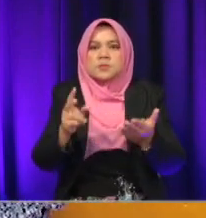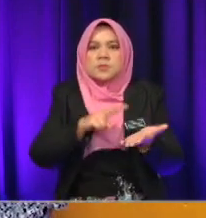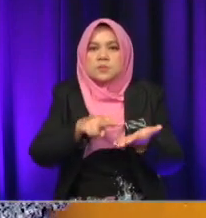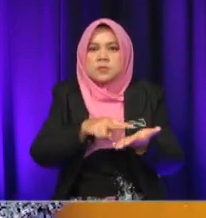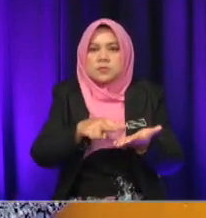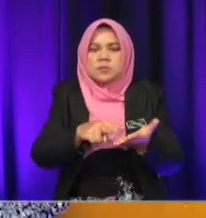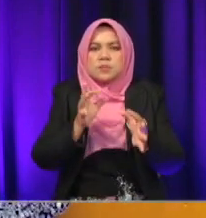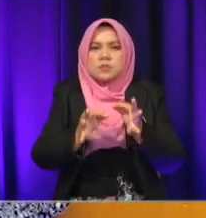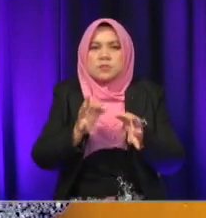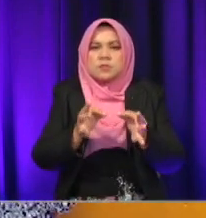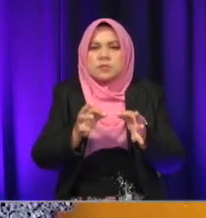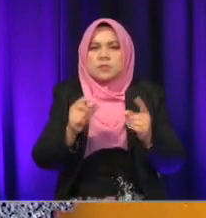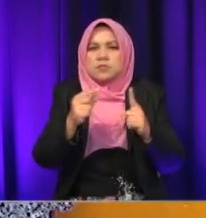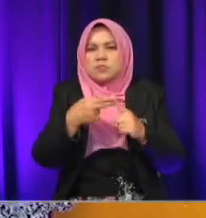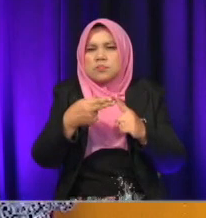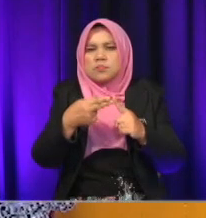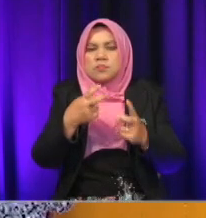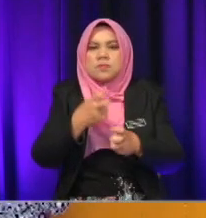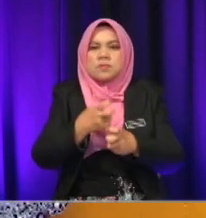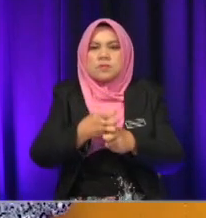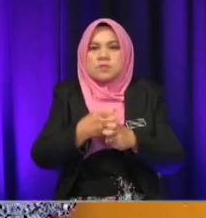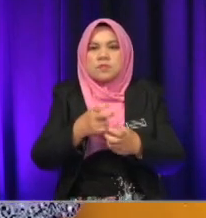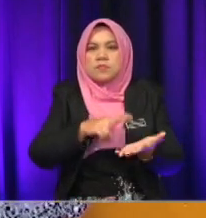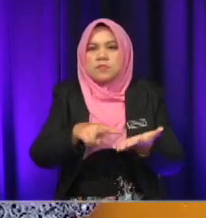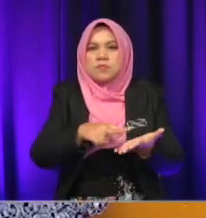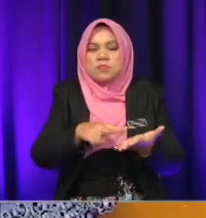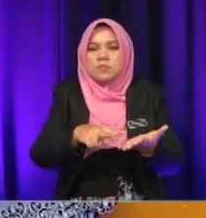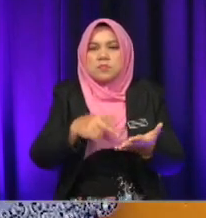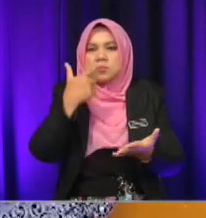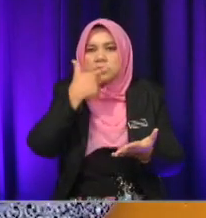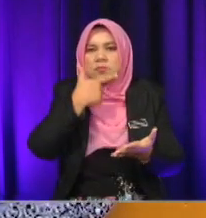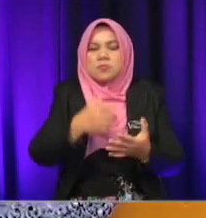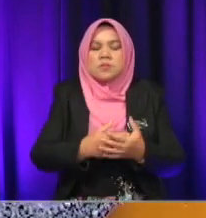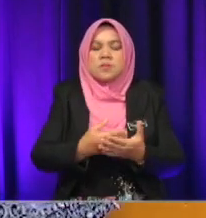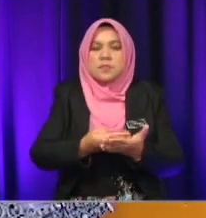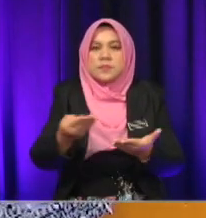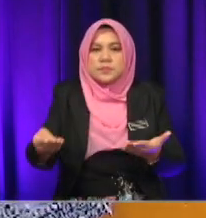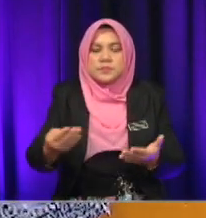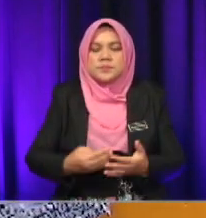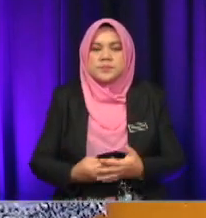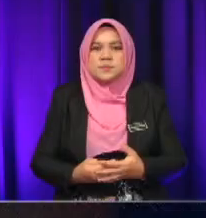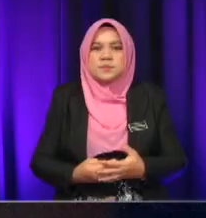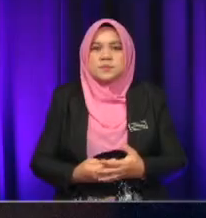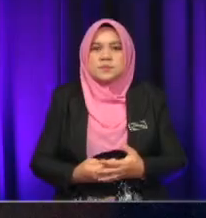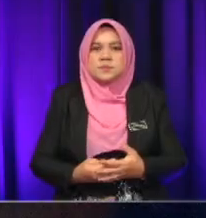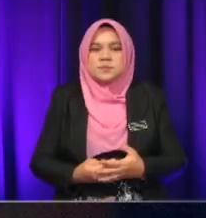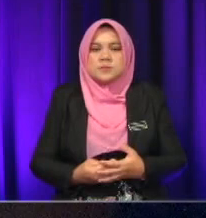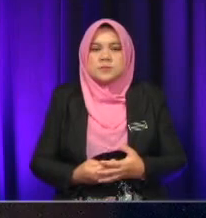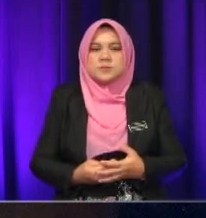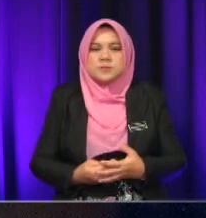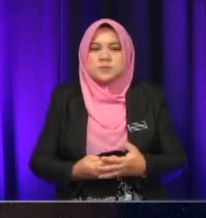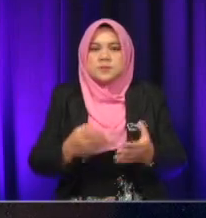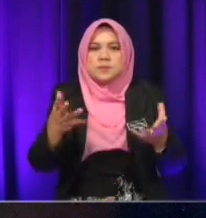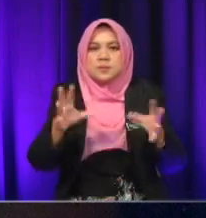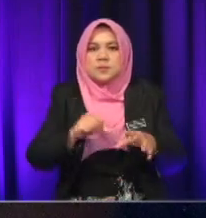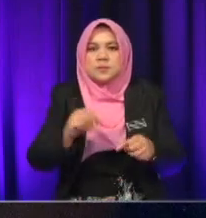Tulisan tu kalau tak fancy sangat pun orang susah nak baca. Last-last apa sebenarnya betul, nak sampai. Tak tahu apa kita benda. Tenung ambil